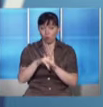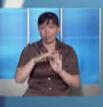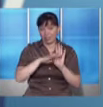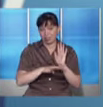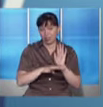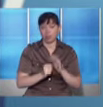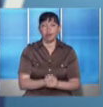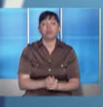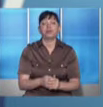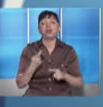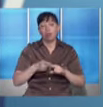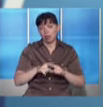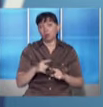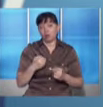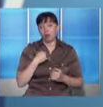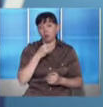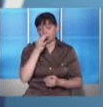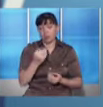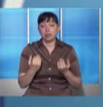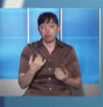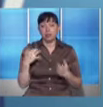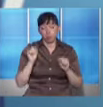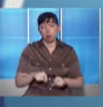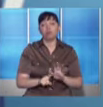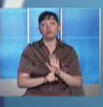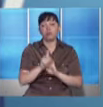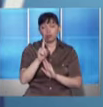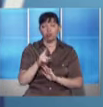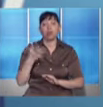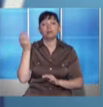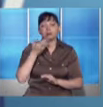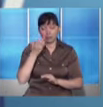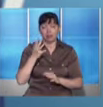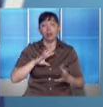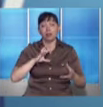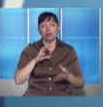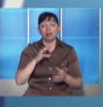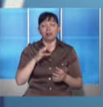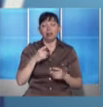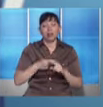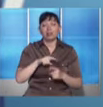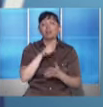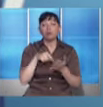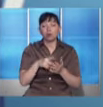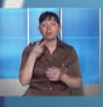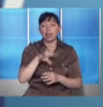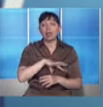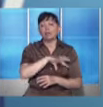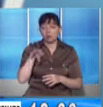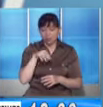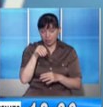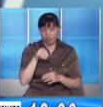Acum, acestea fiind spuse, cred că este timpul să trecem la prezentarea generală. Este o întrebare pentru toți